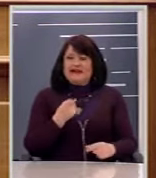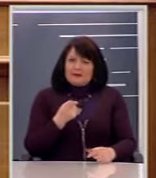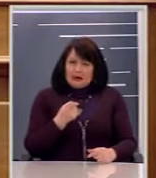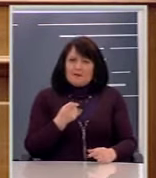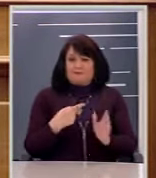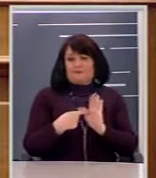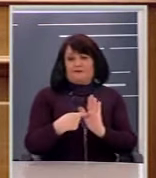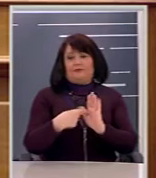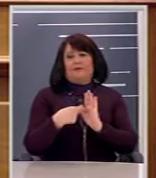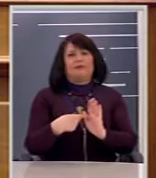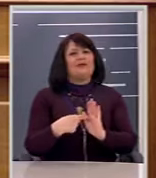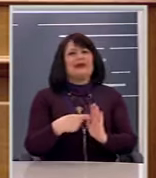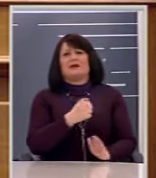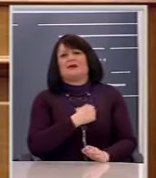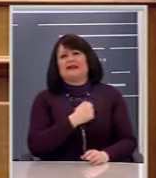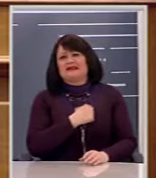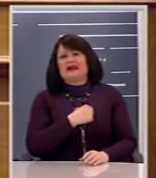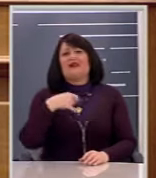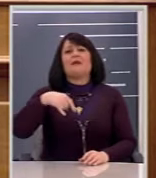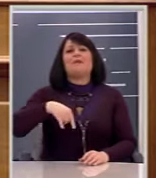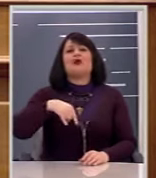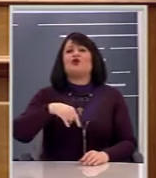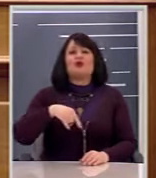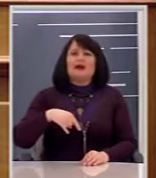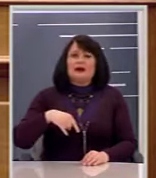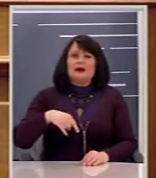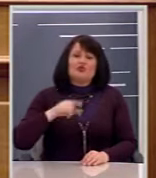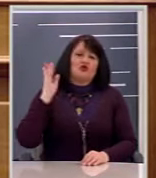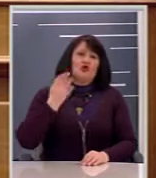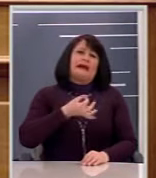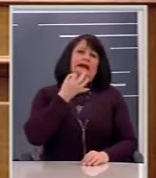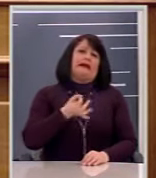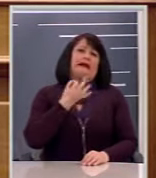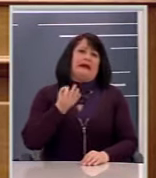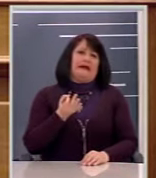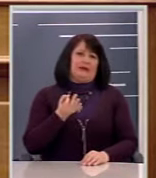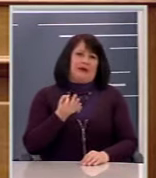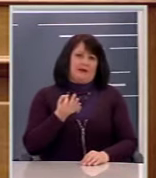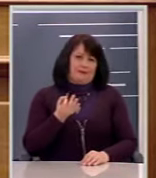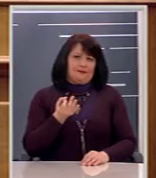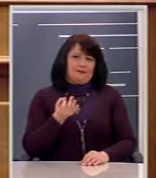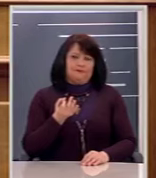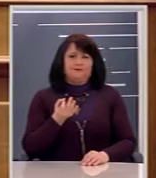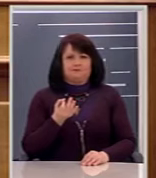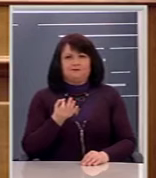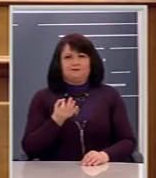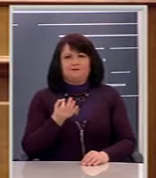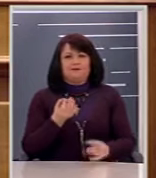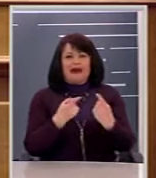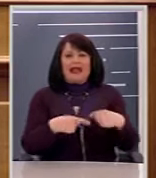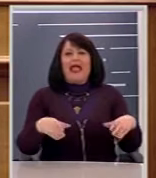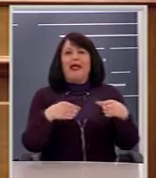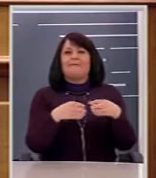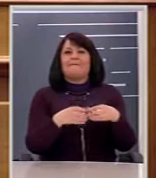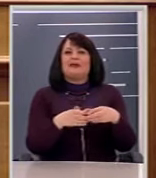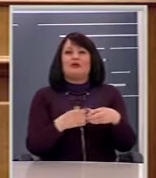παρουσίαζε τις θέσεις που ο κύριος Παπαντωνίου είχε πάρει κατά της σύστασης της Επιτροπής